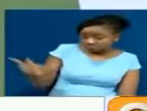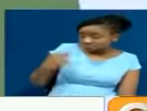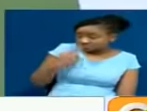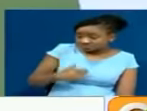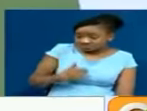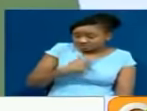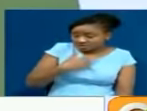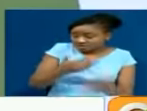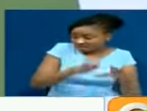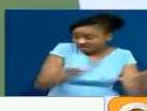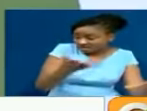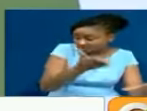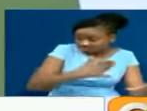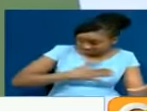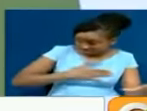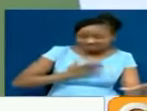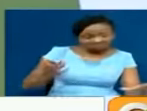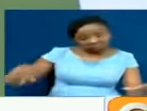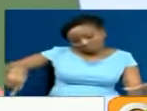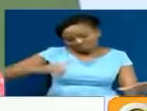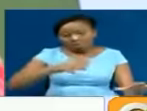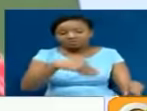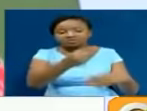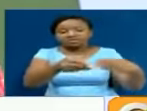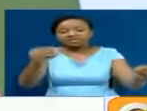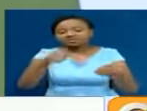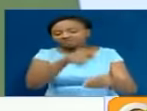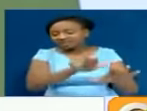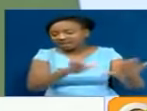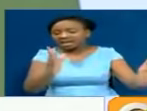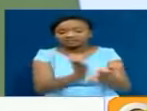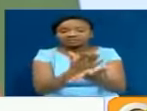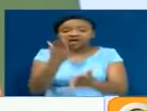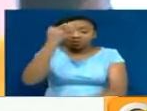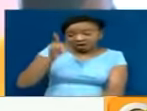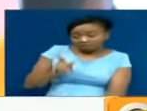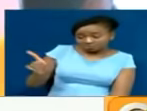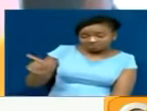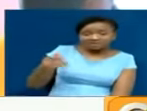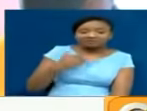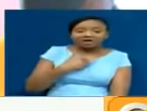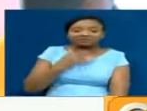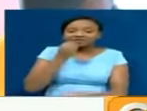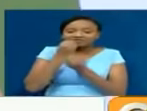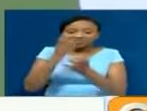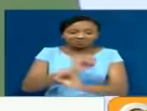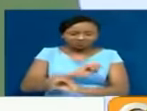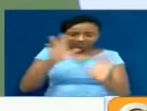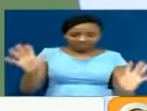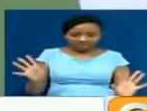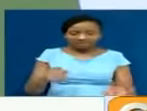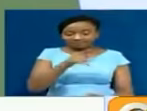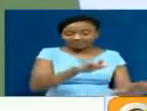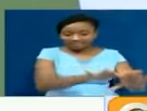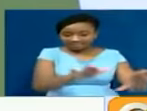Sasa mimi niko na shamba huko. Sasa mimi nimesema hiyo shamba kwa sababu nyinyi mnajua mko na details.